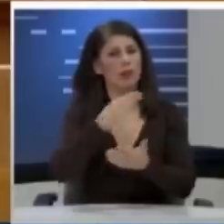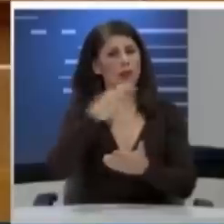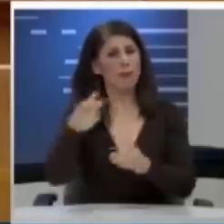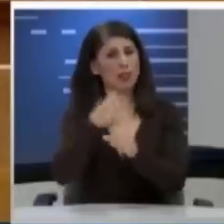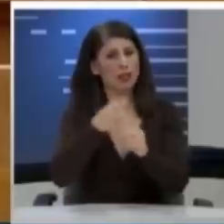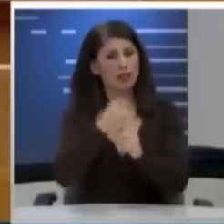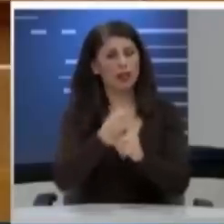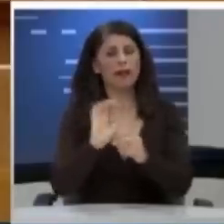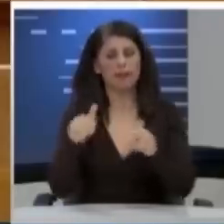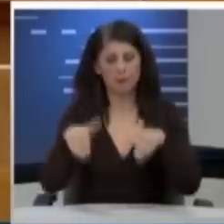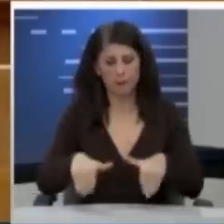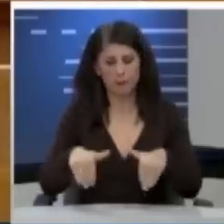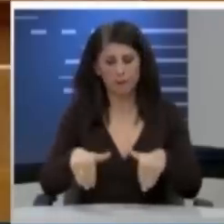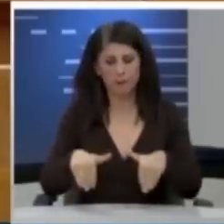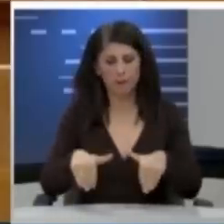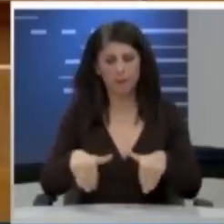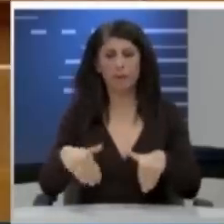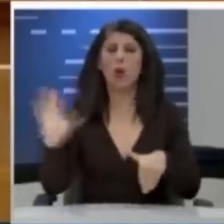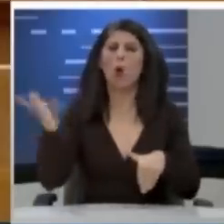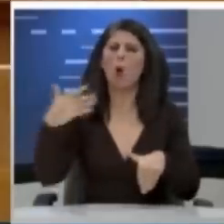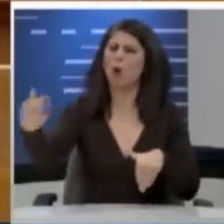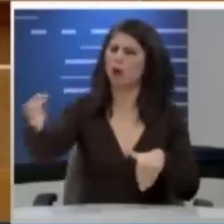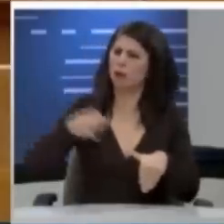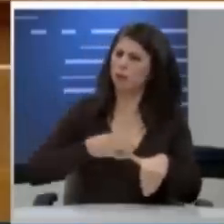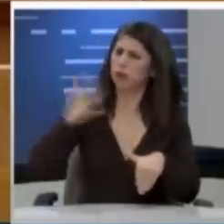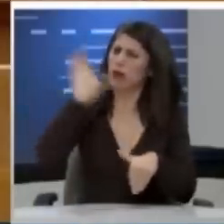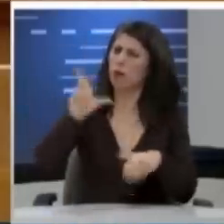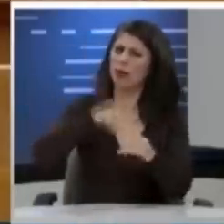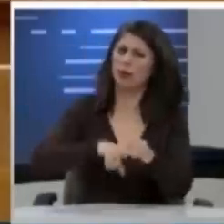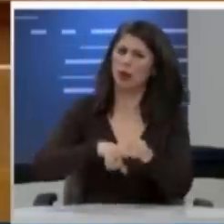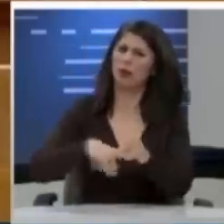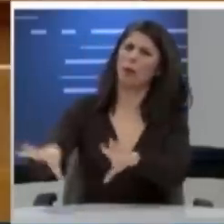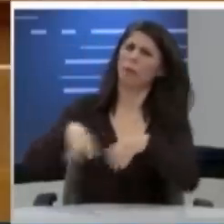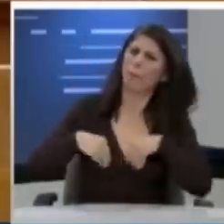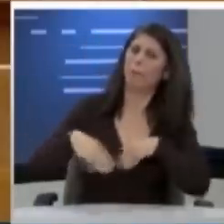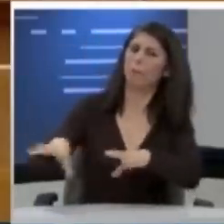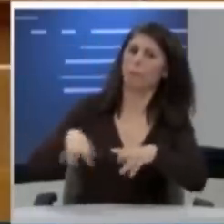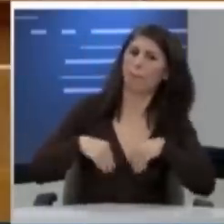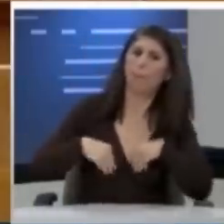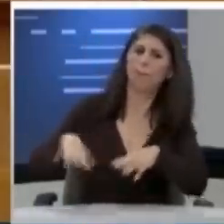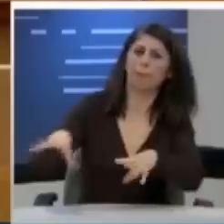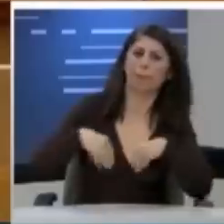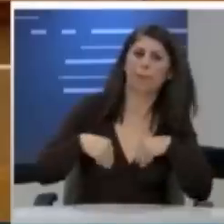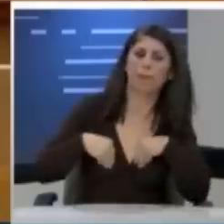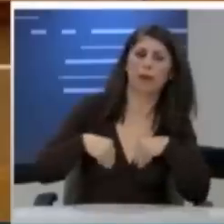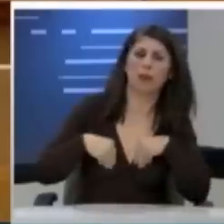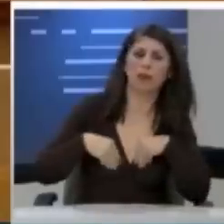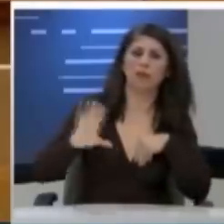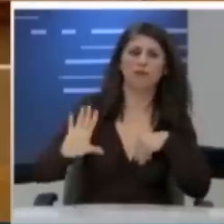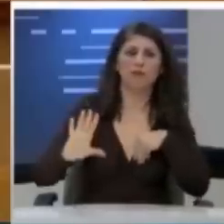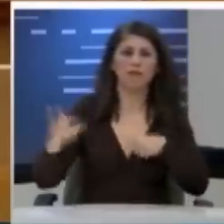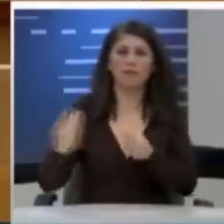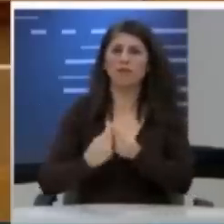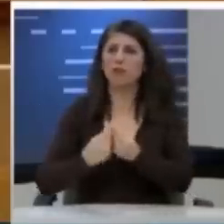είναι πιστός θειασότης της Ευρωπαϊκής Ένωσης. Ταυτίζεται με τις επιλογές και τα συμφέροντα της